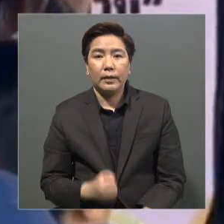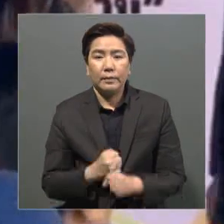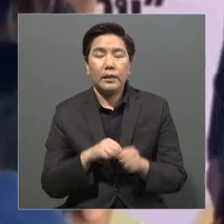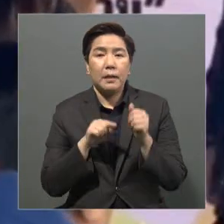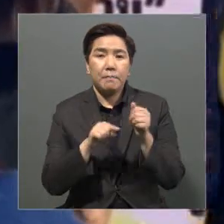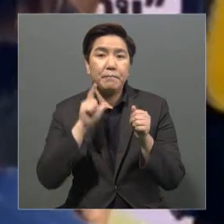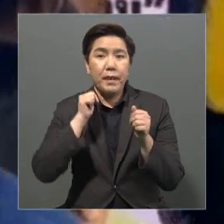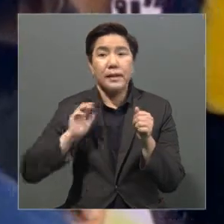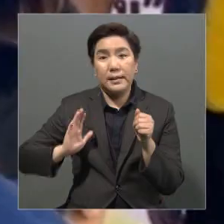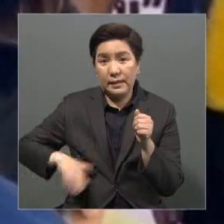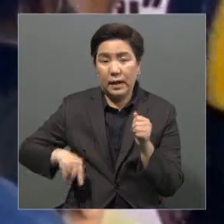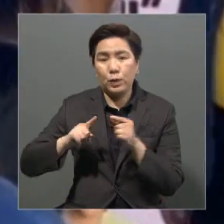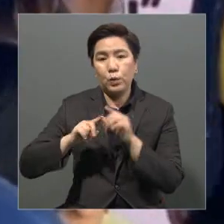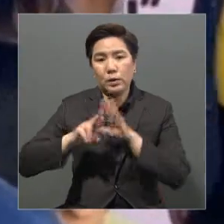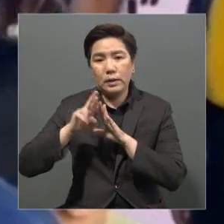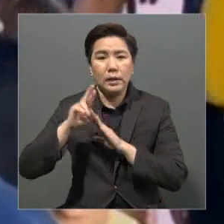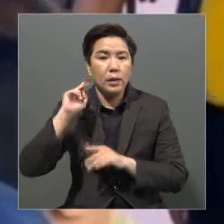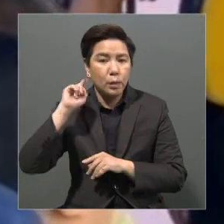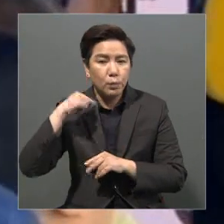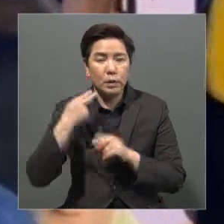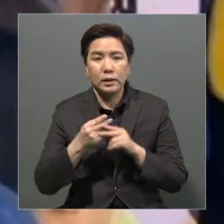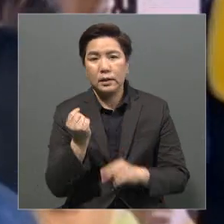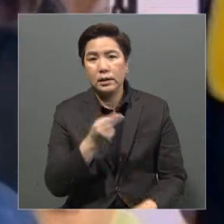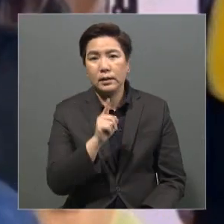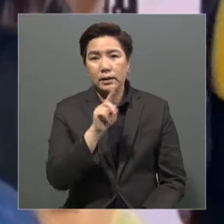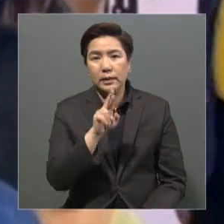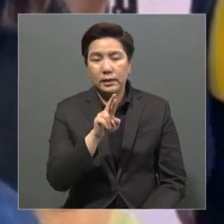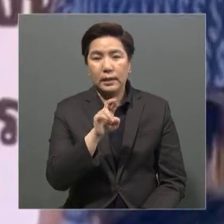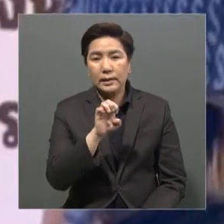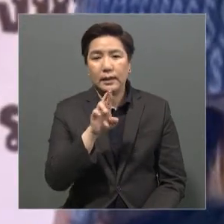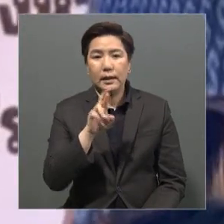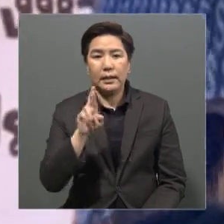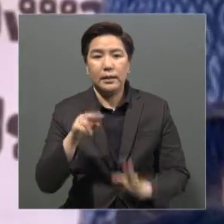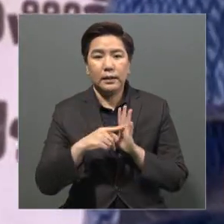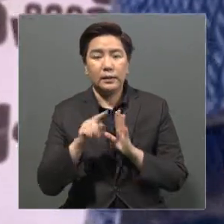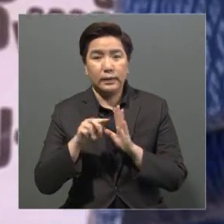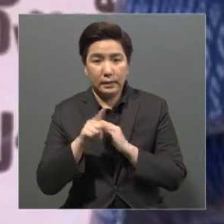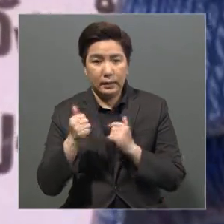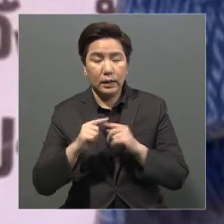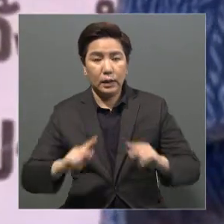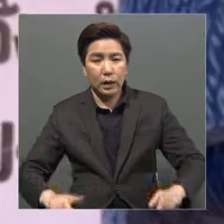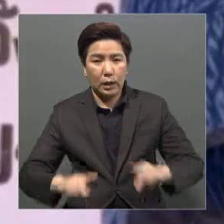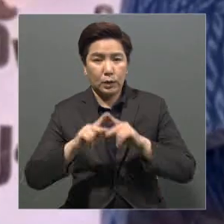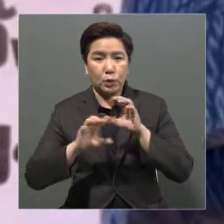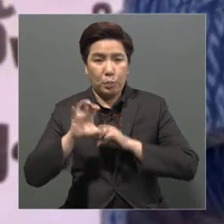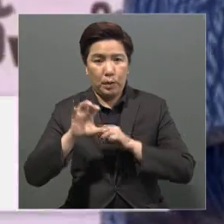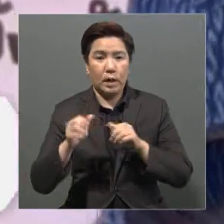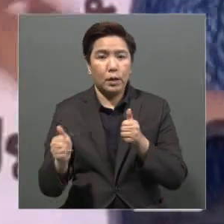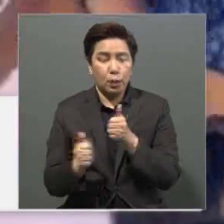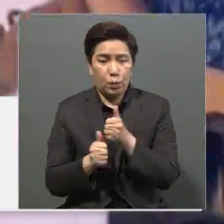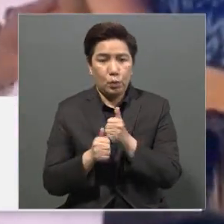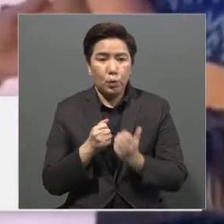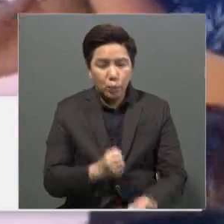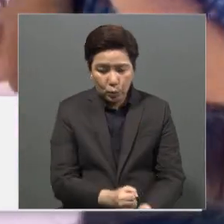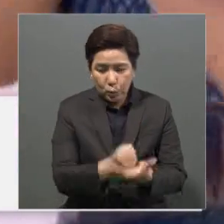อำเภอแม่สายจังหวัดเชียงรายครับนางสาวธีรรัตน์สำเร็จวานิชย์รัฐมนตรีชววการกระทรวงมหาดไทยประธานศูนย์ปฏิบัติการช่วย